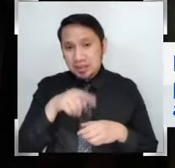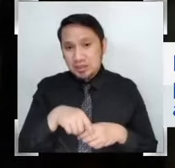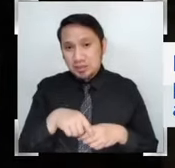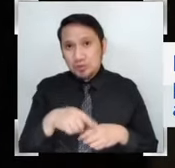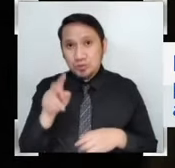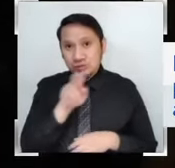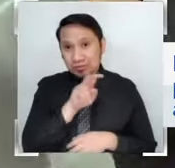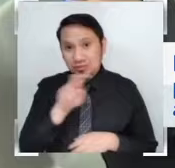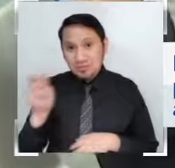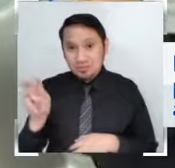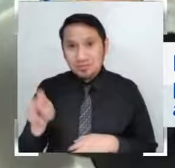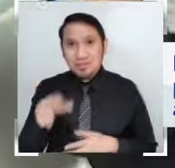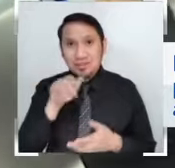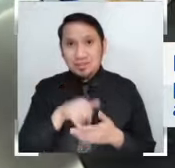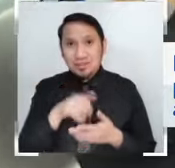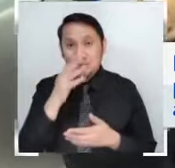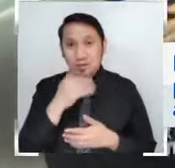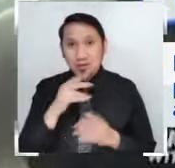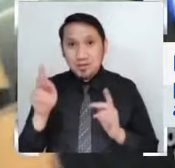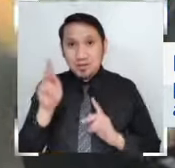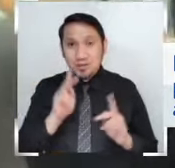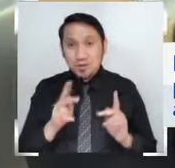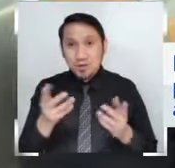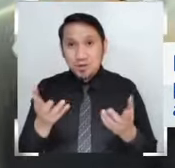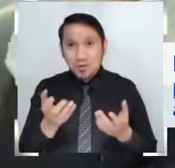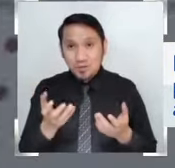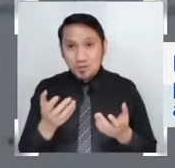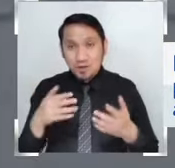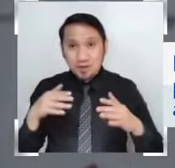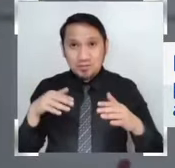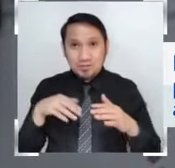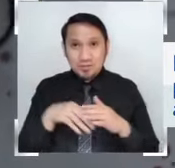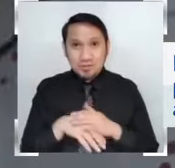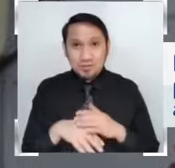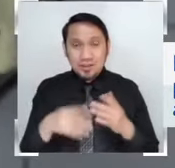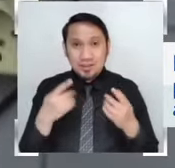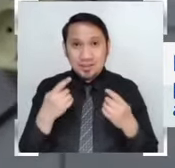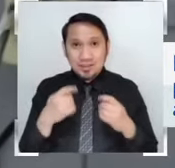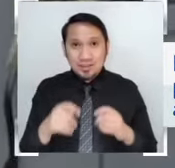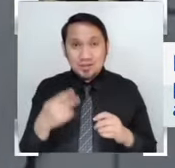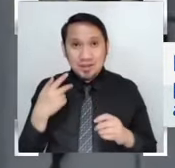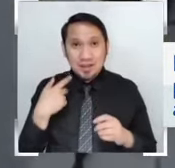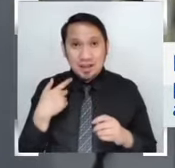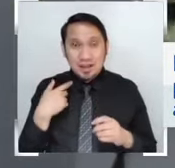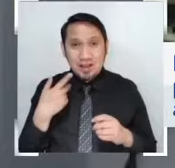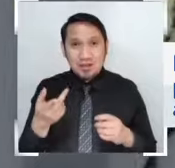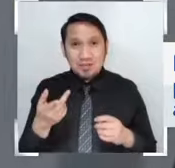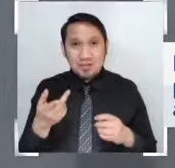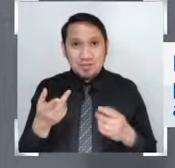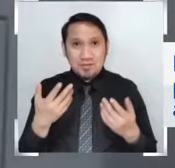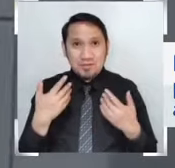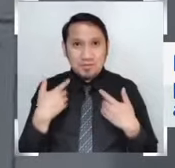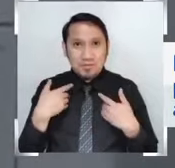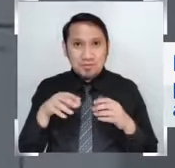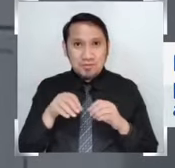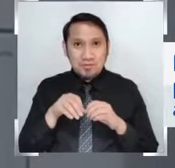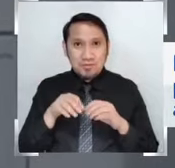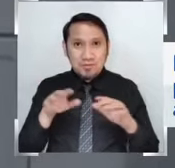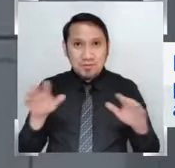Kaya ang mga pasahero, unahang makasakay. Doon makikita ang balita na madugong epekto ng kumakalat na zombie virus.